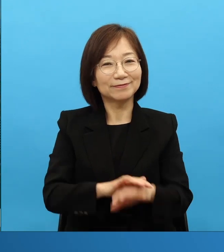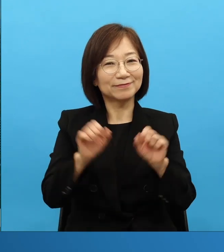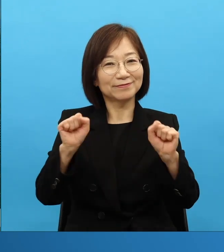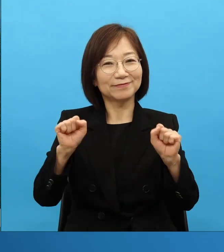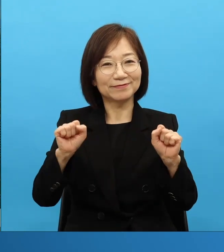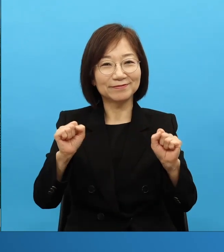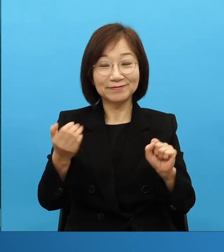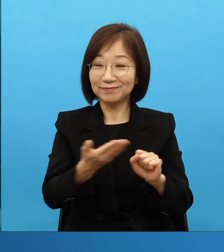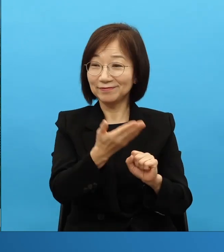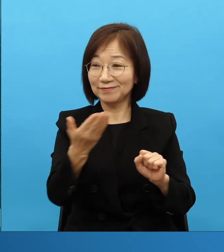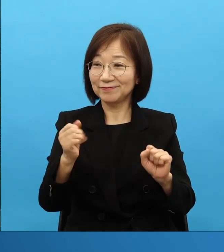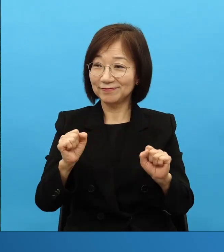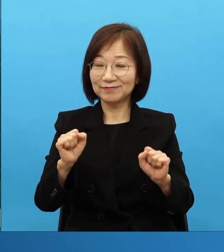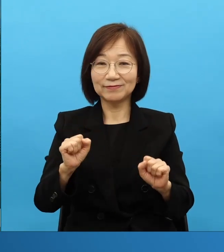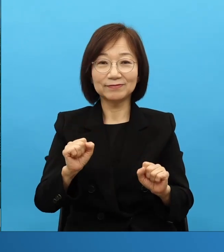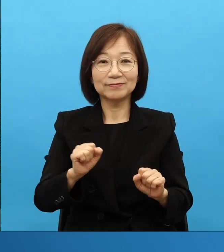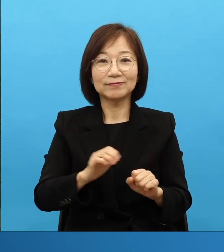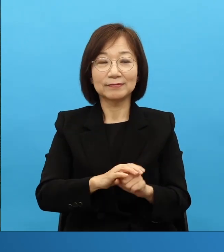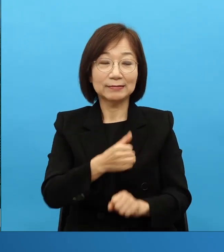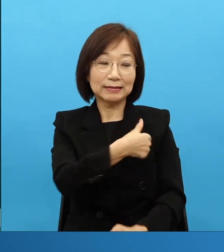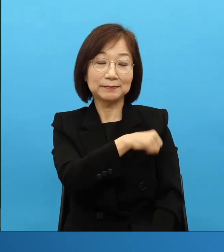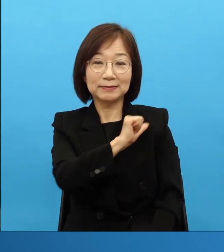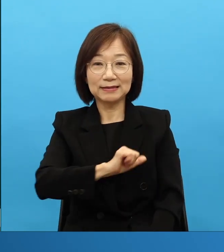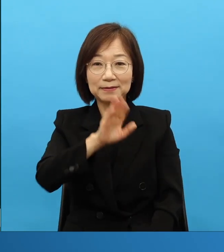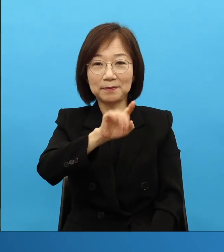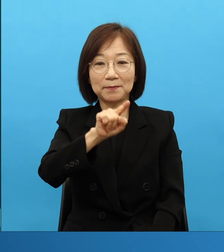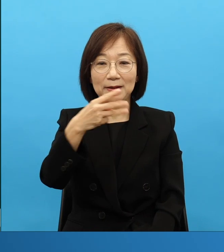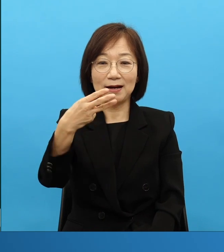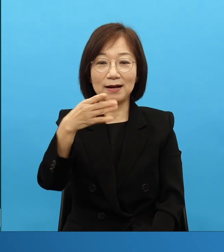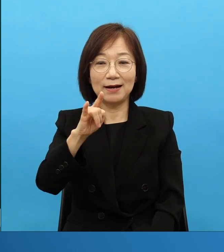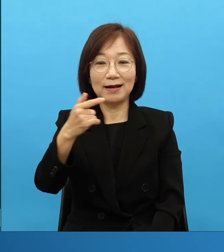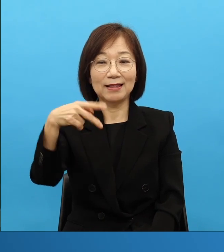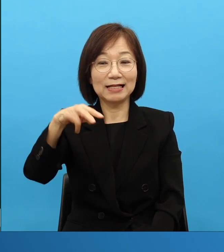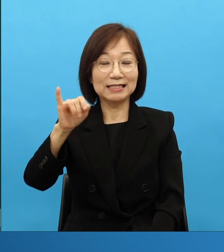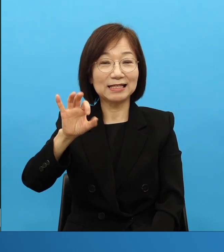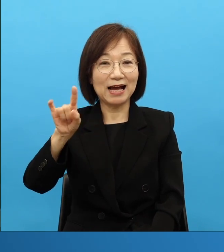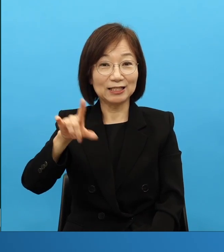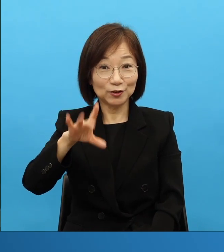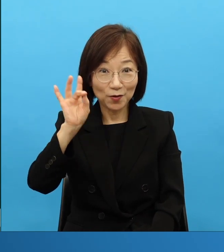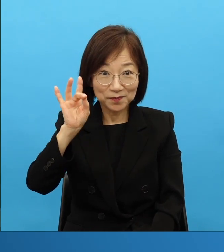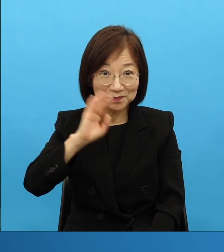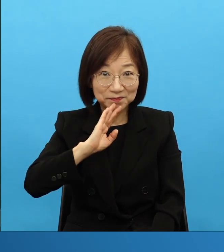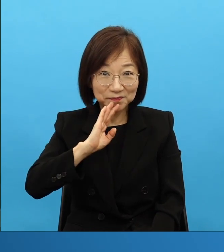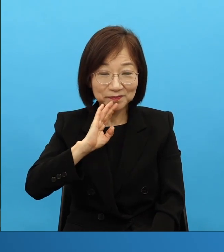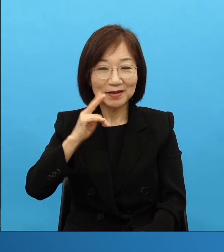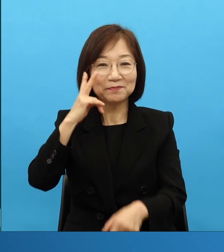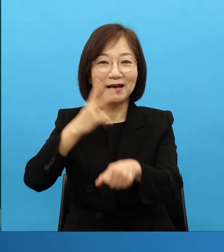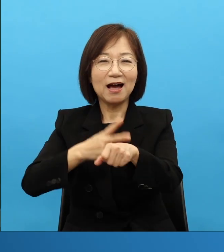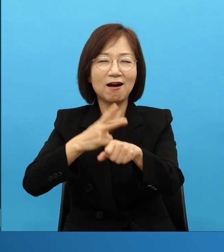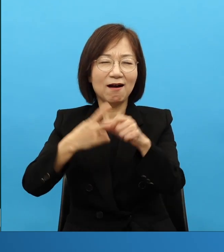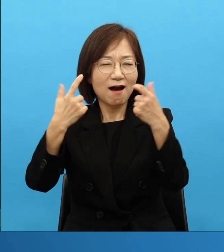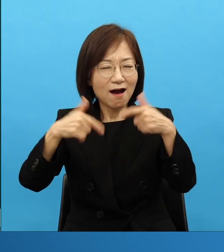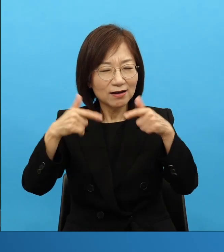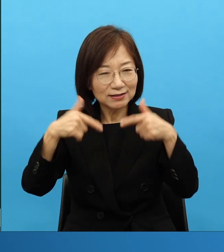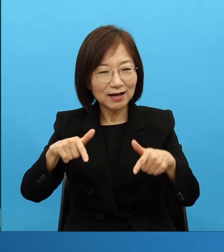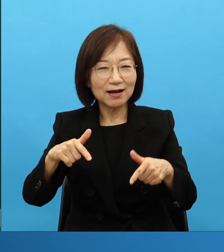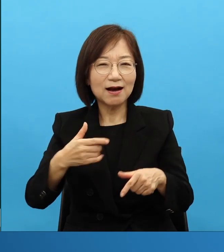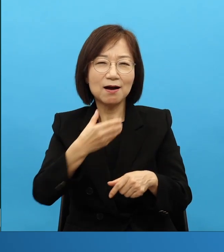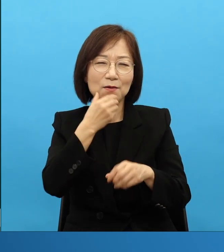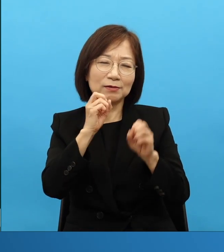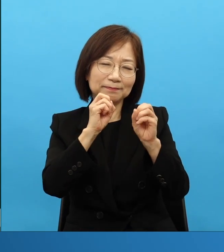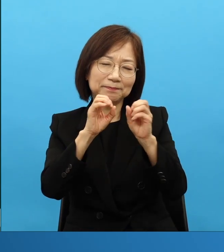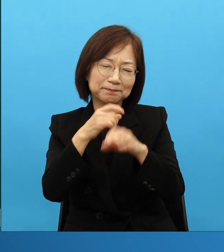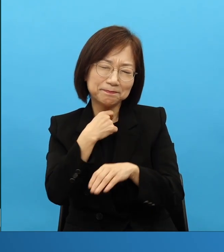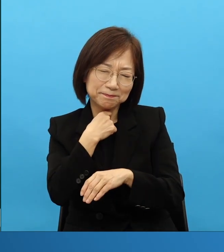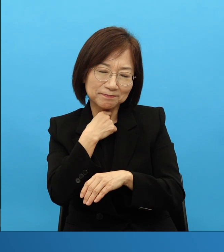얘들아, 스페인 발렌시아는 처음이지? 스페인은 바울이 늘 마음에 담고 복음을